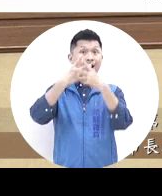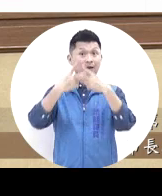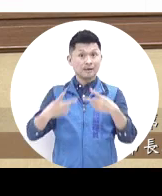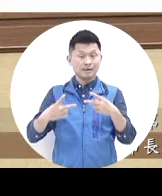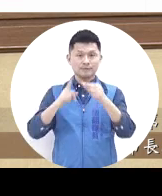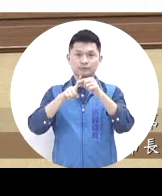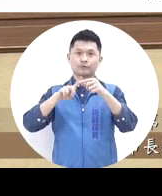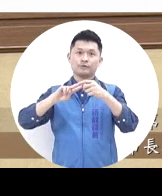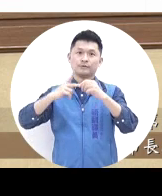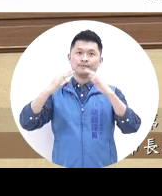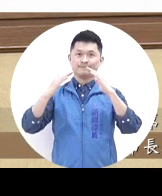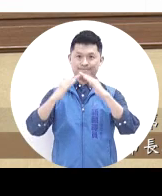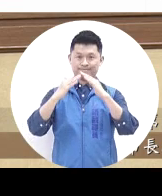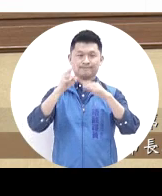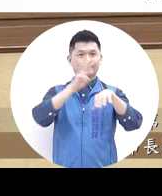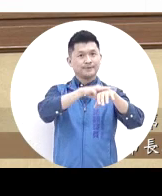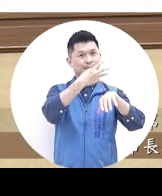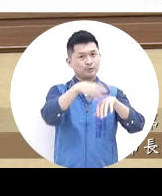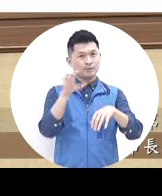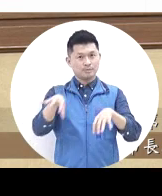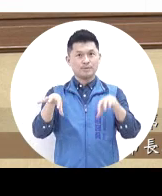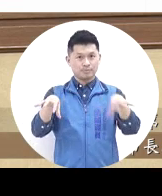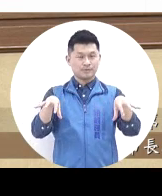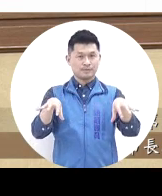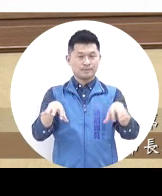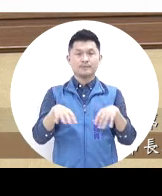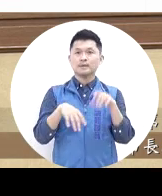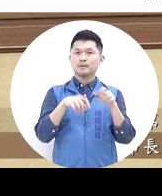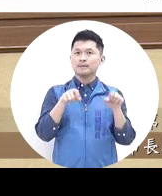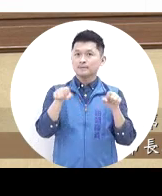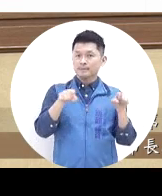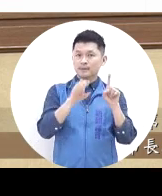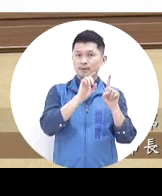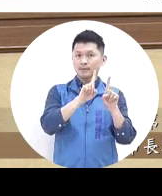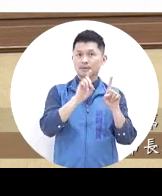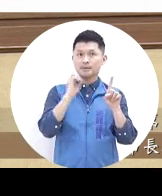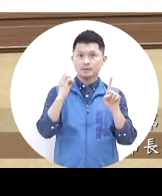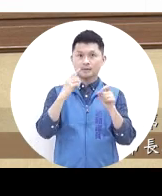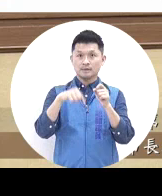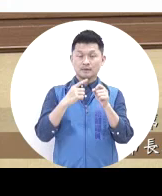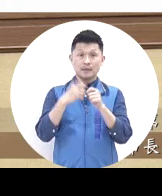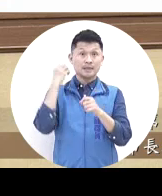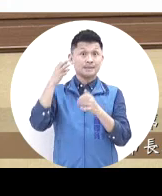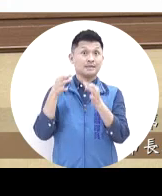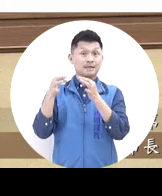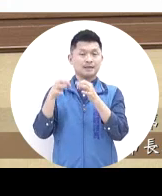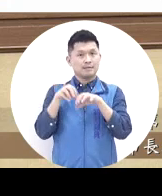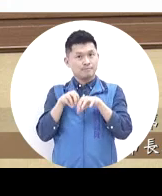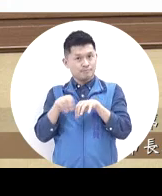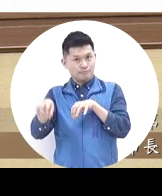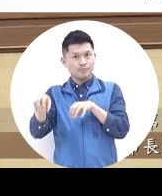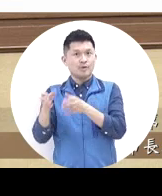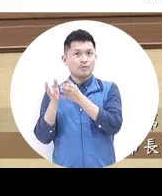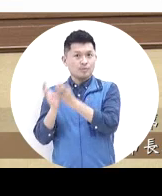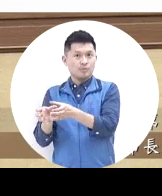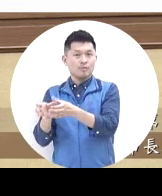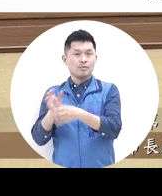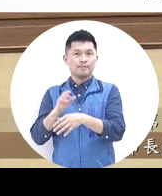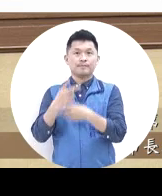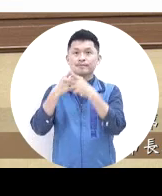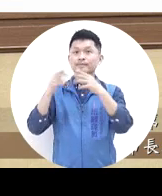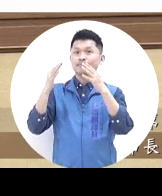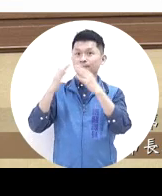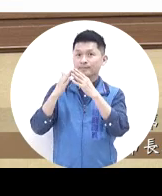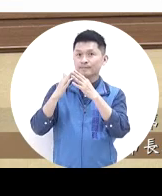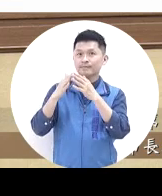合馆、淡水馆，预计110年要启用新店馆，让客家文化内涵能够深